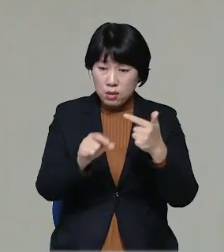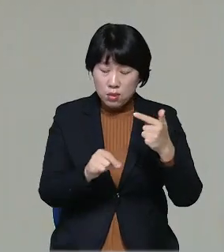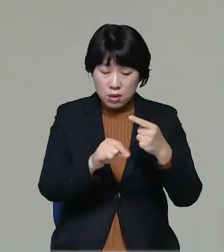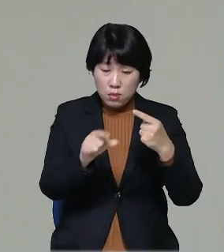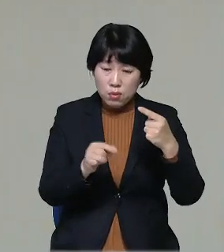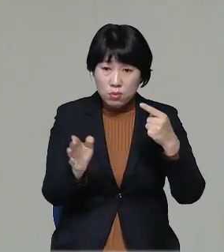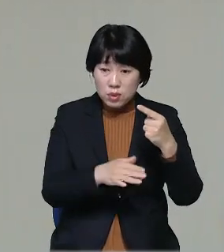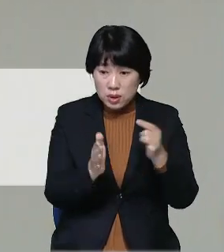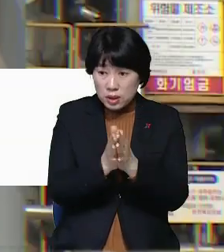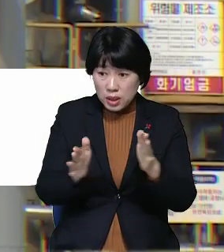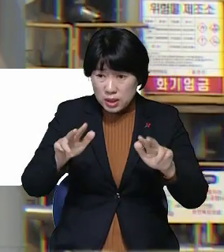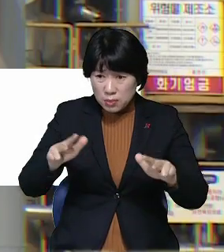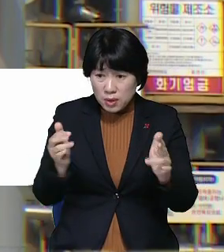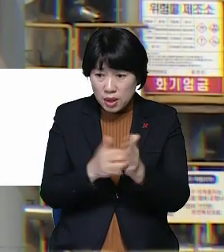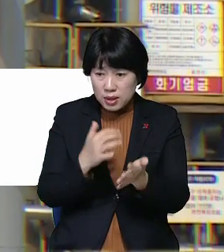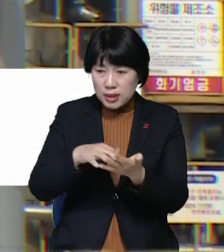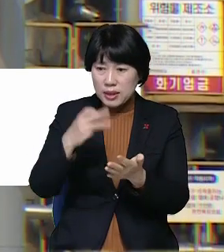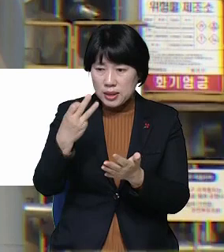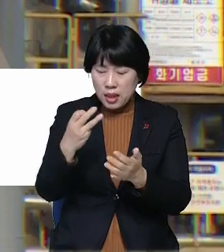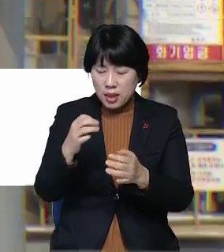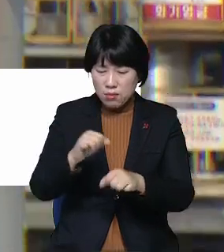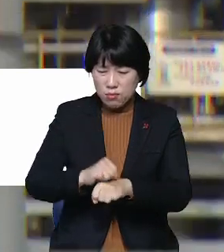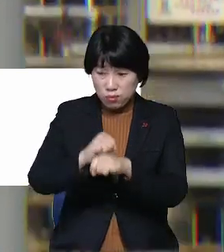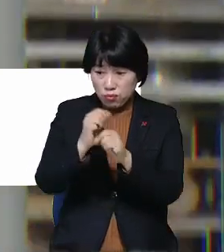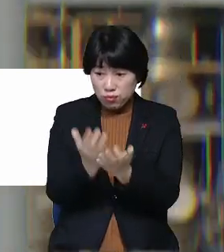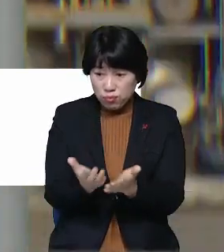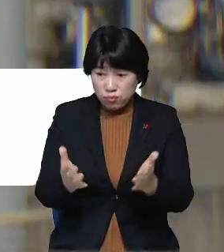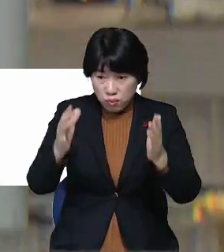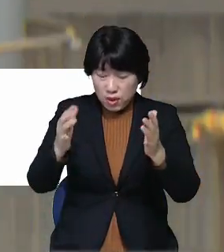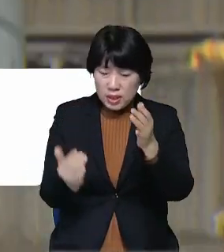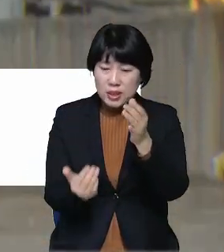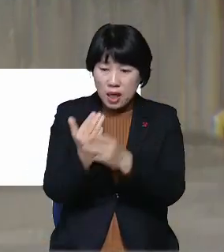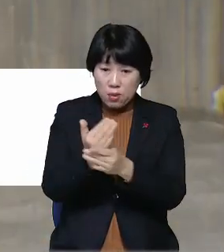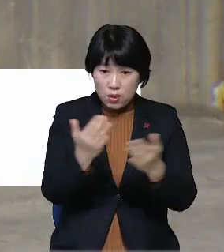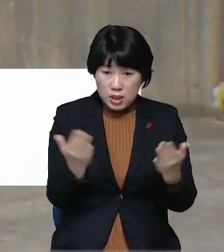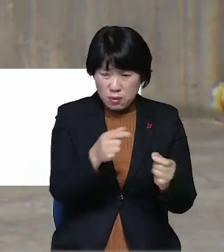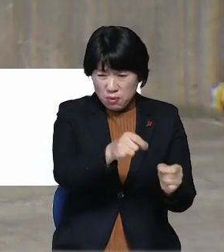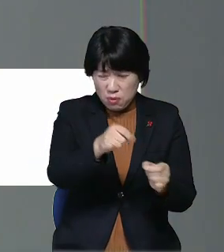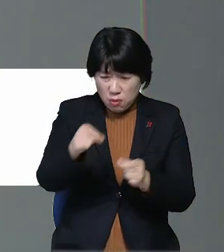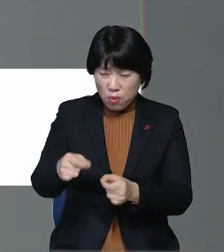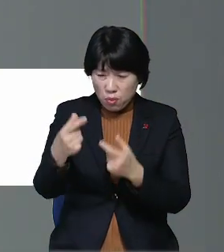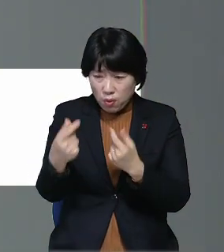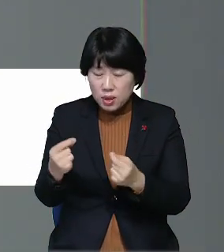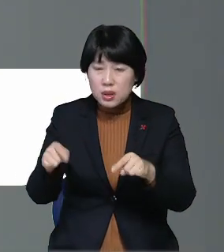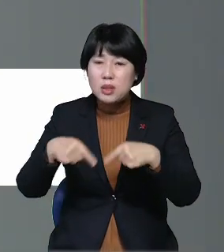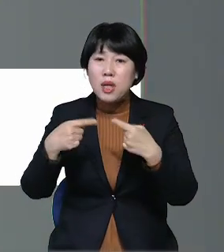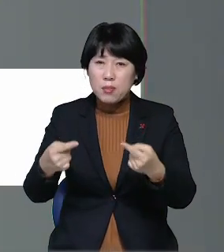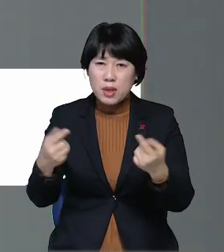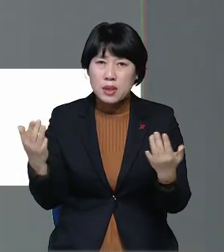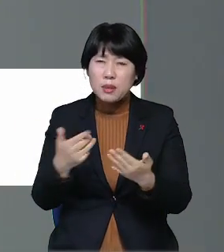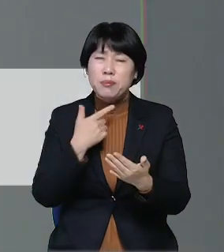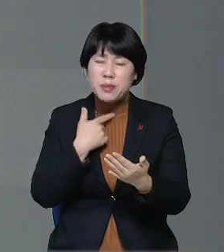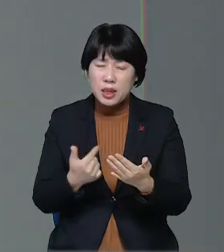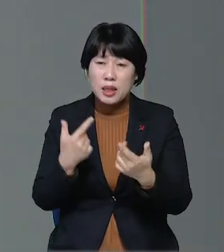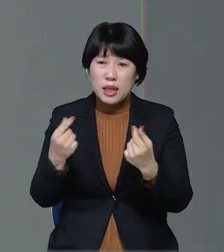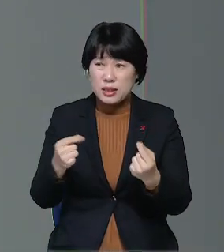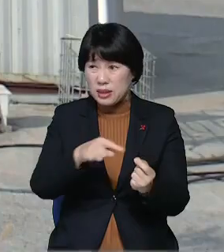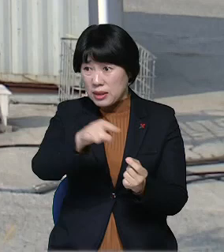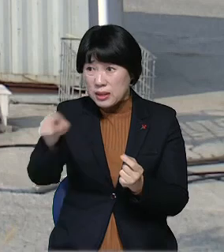지금까지 모두 13개의 저장 탱크에서 사고가 난 똑같은 작업을 마무리했다고 참여 노동자들은 입을